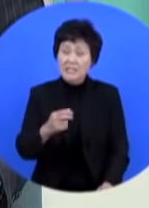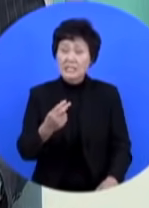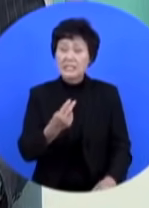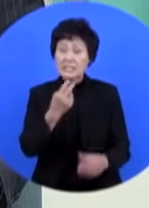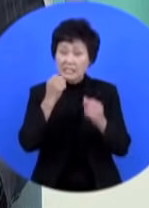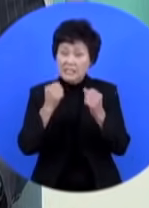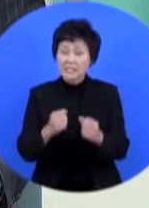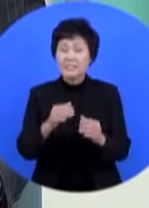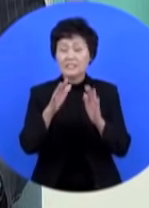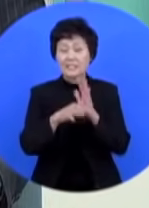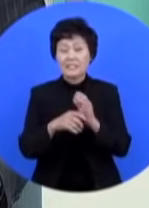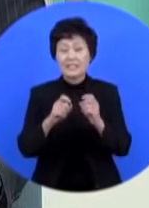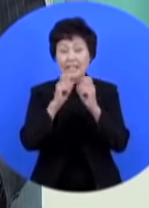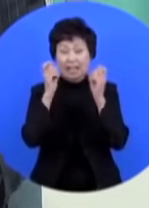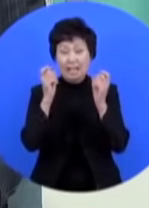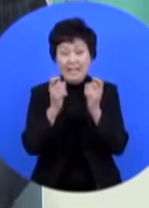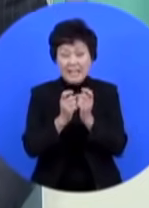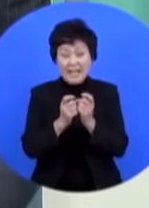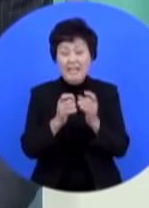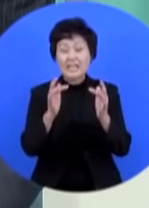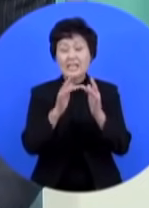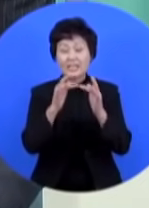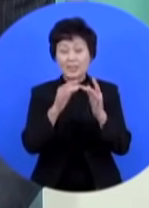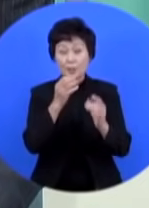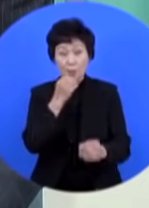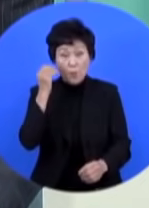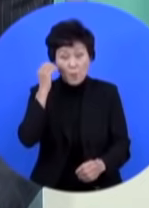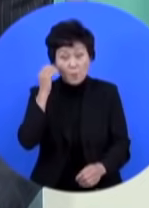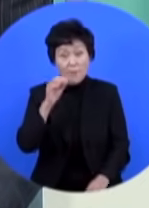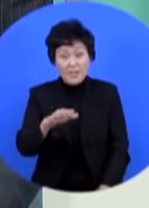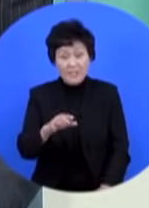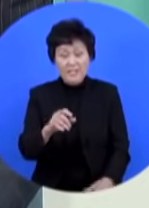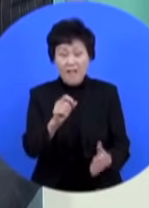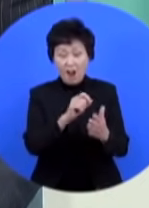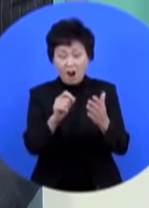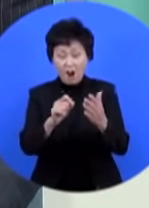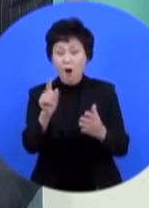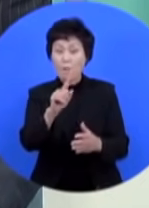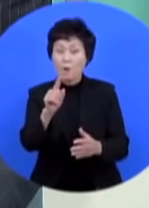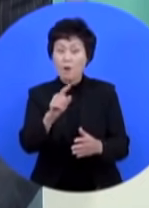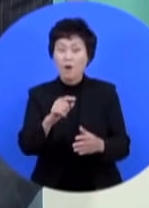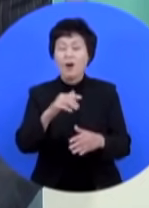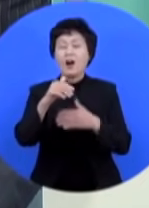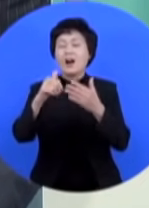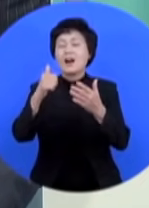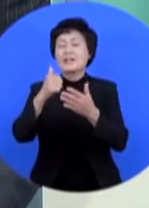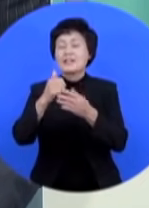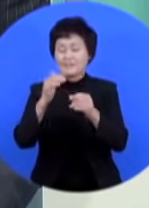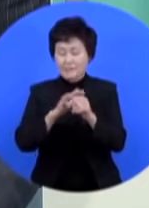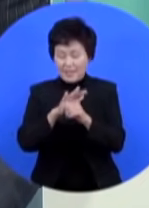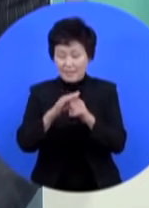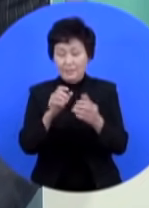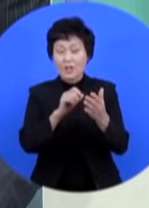홈페이지에 하나님을 사랑합니다. 그래서 행복합니다. 이런 글을 올려놨었다고 해요.